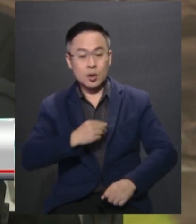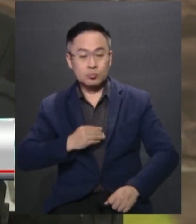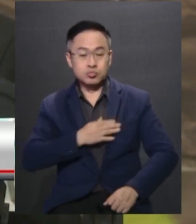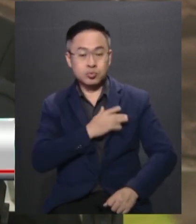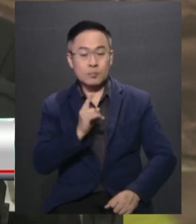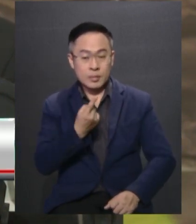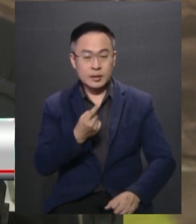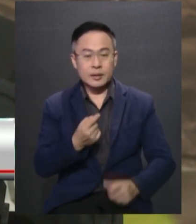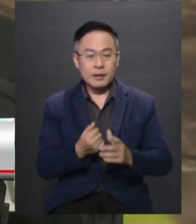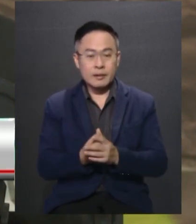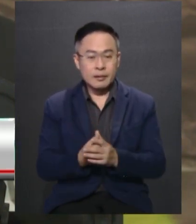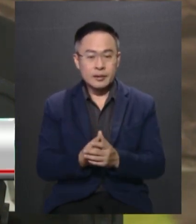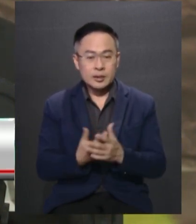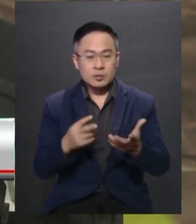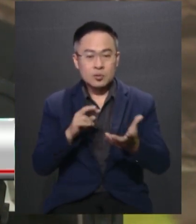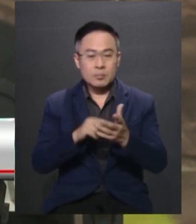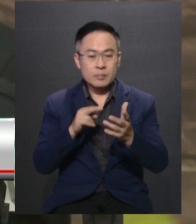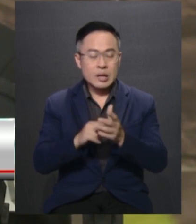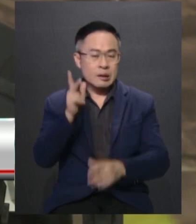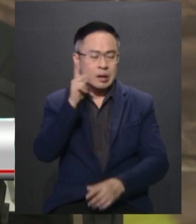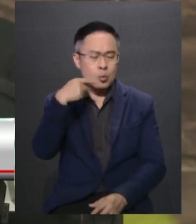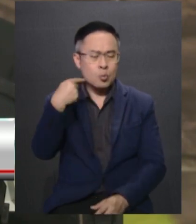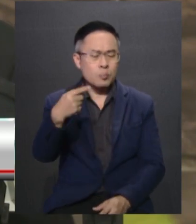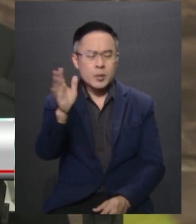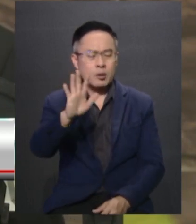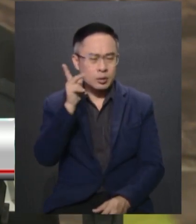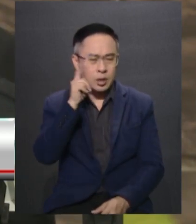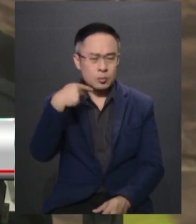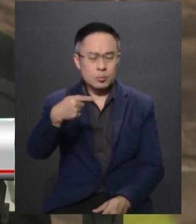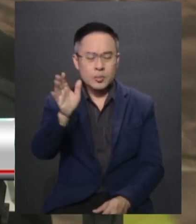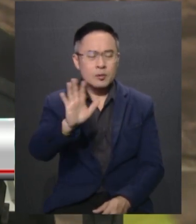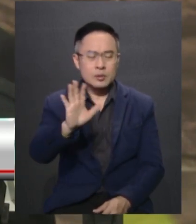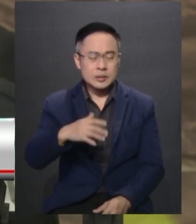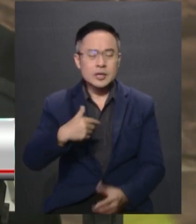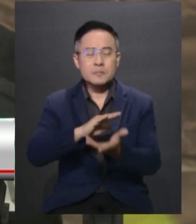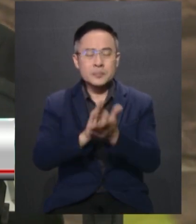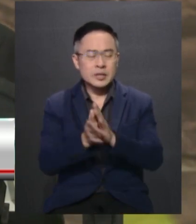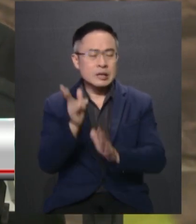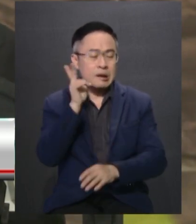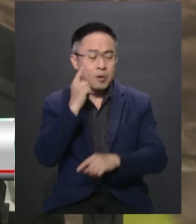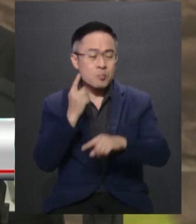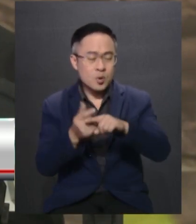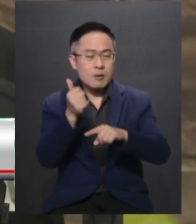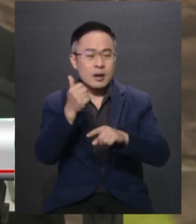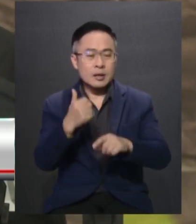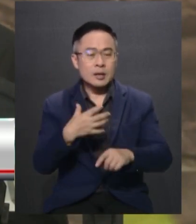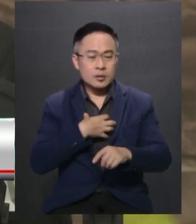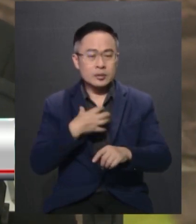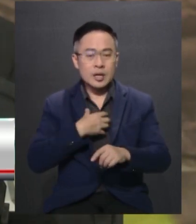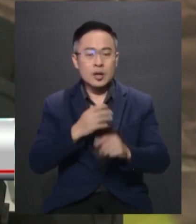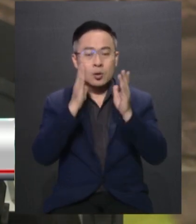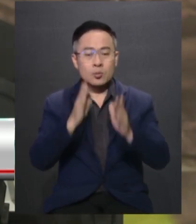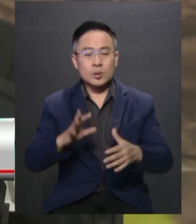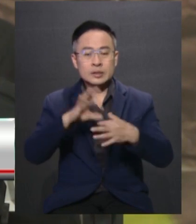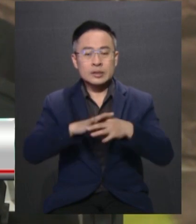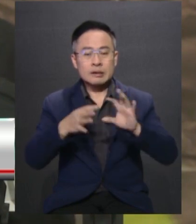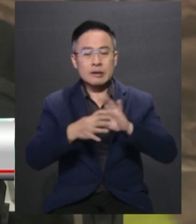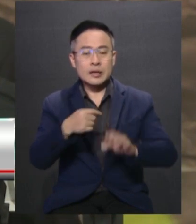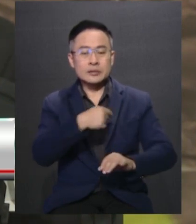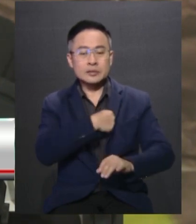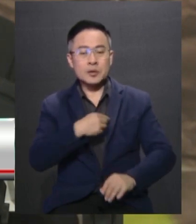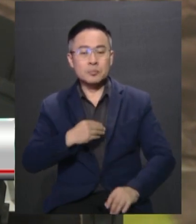ไม่อยากที่จะให้เราไปเสนอข่าวในแง่ลบมากนักนะครับเพราะว่าสิ่งที่เราต้องการคืออยากให้นักกีฬาเรามีกำลัง